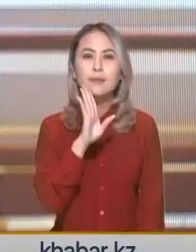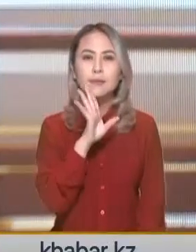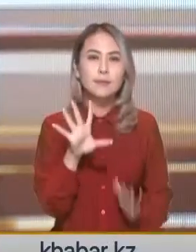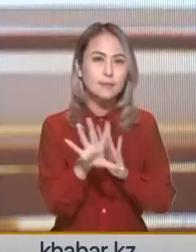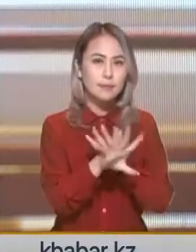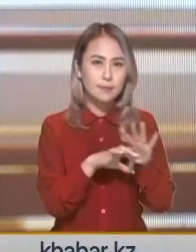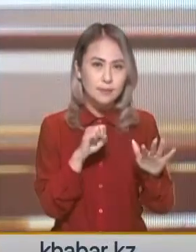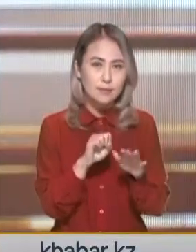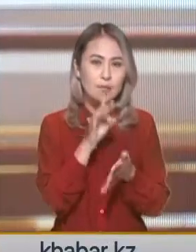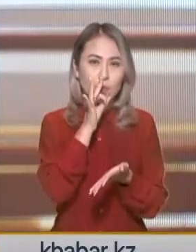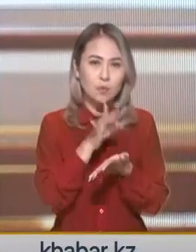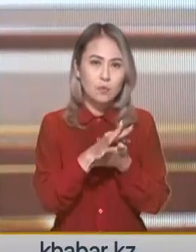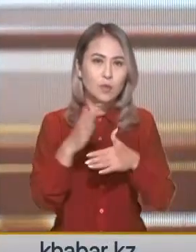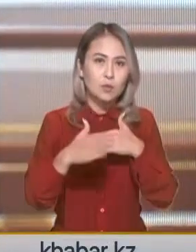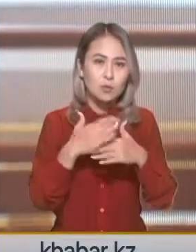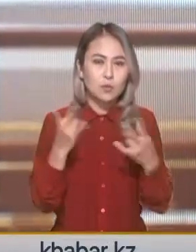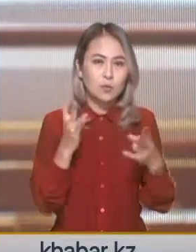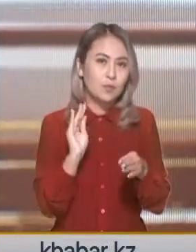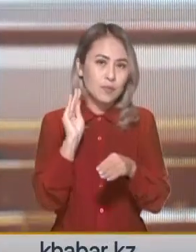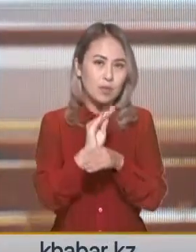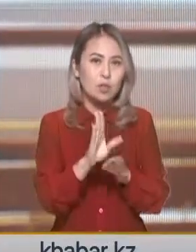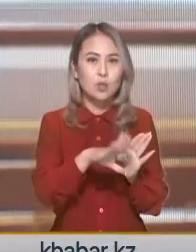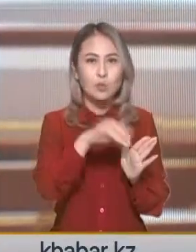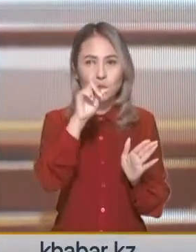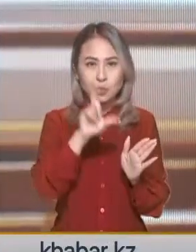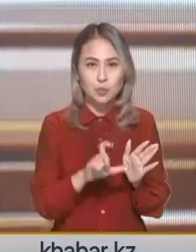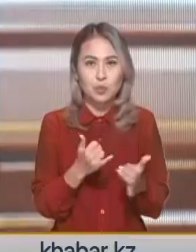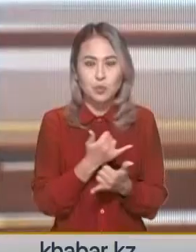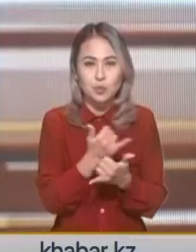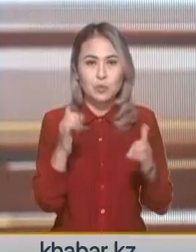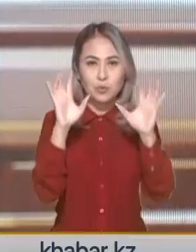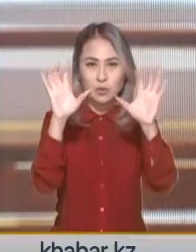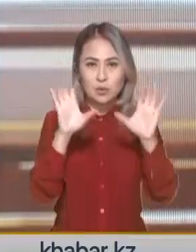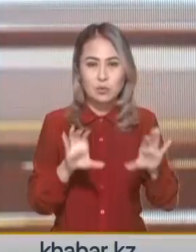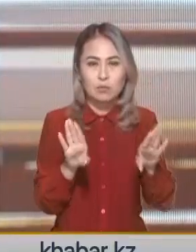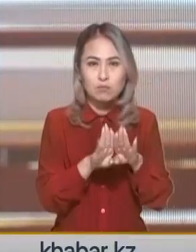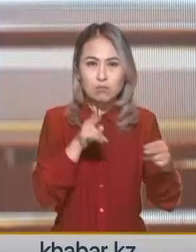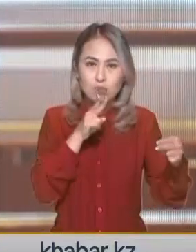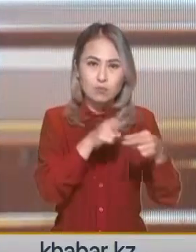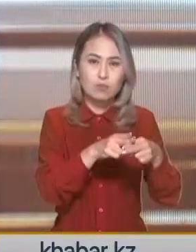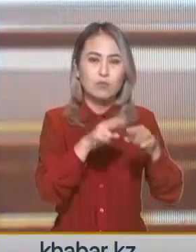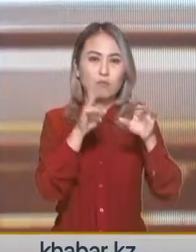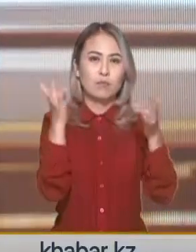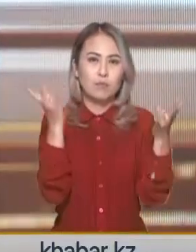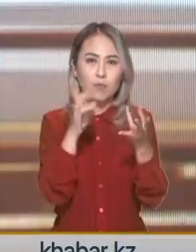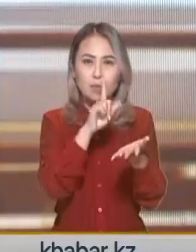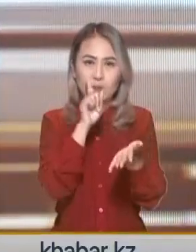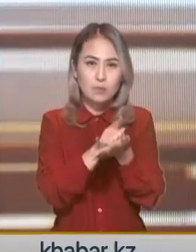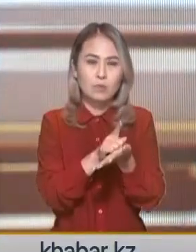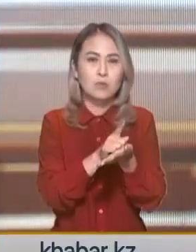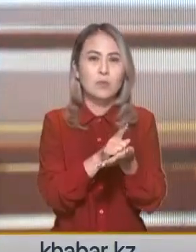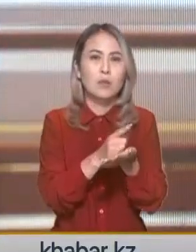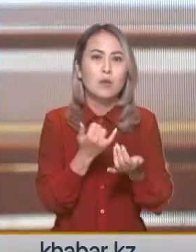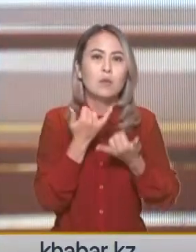Қазалып қашатындарға қылмыстық жауапкершілік енгізу қажет. Мәжіліс депутаттары ондайлардың әрекетіне заңмен тосқауыл қоюдың бірнеше